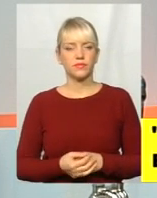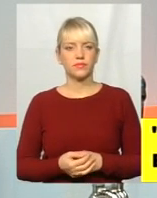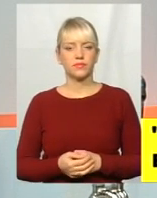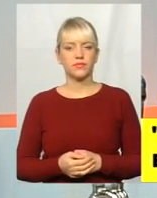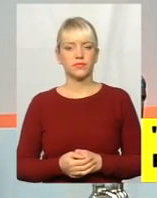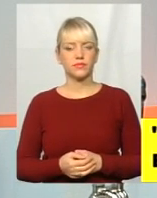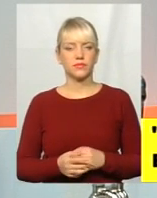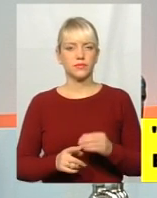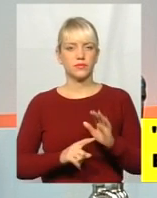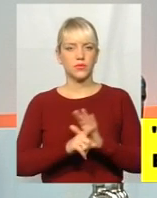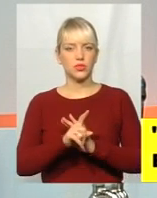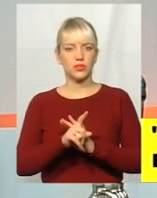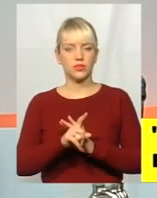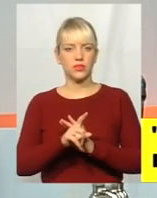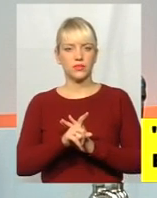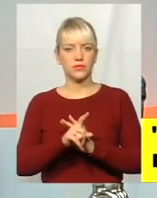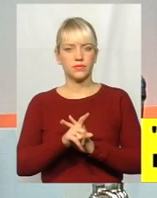пробивати,